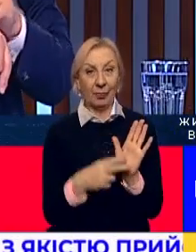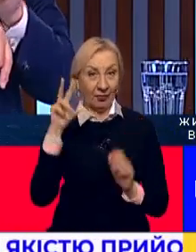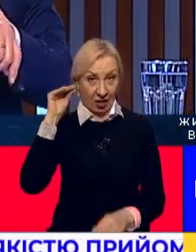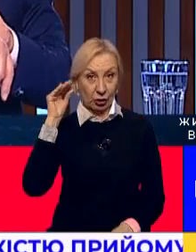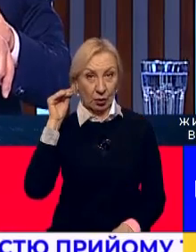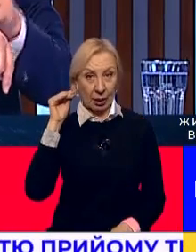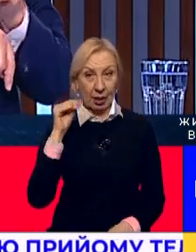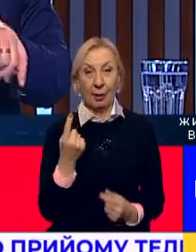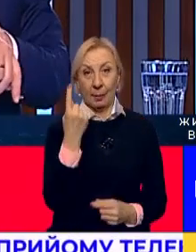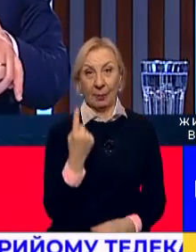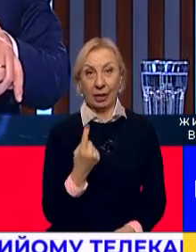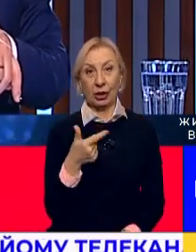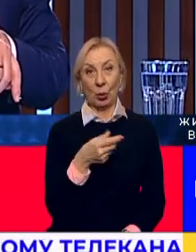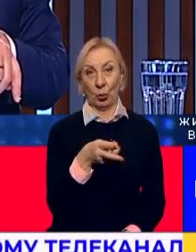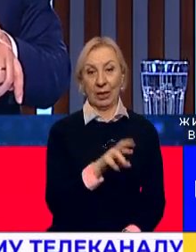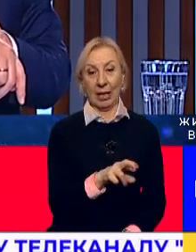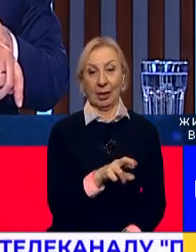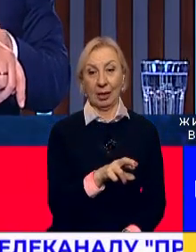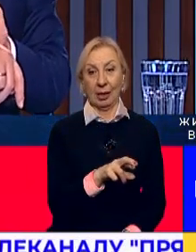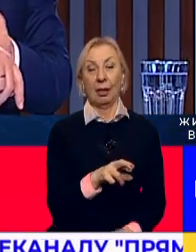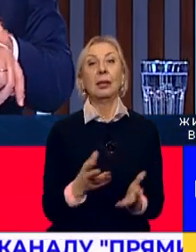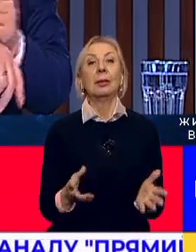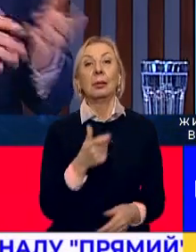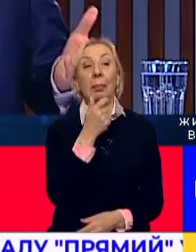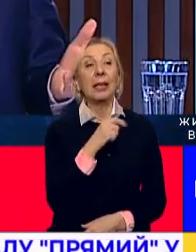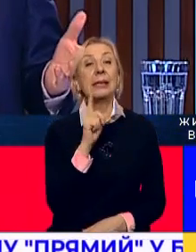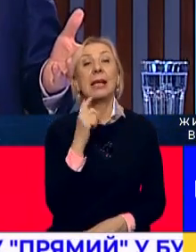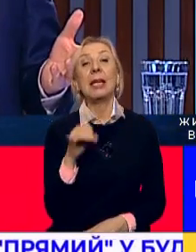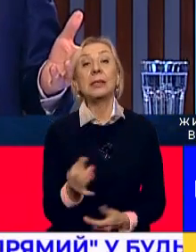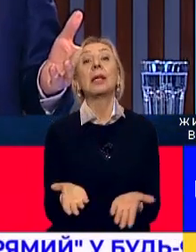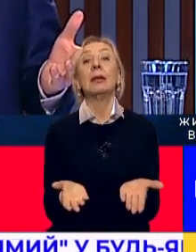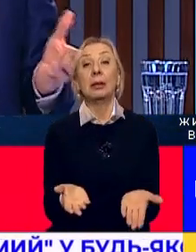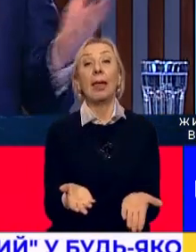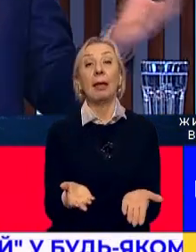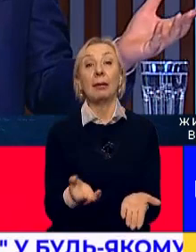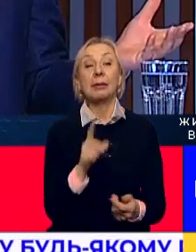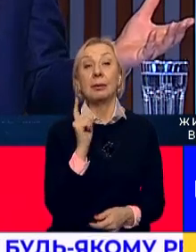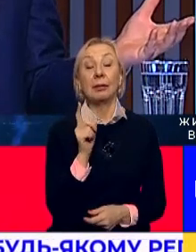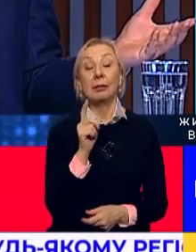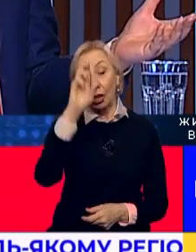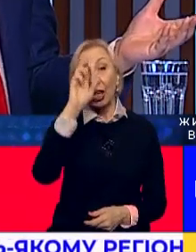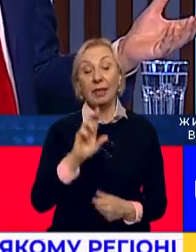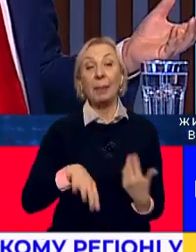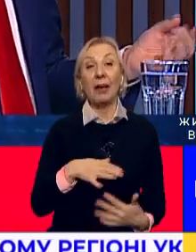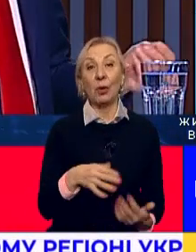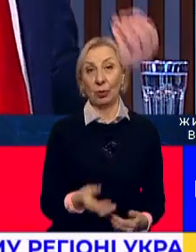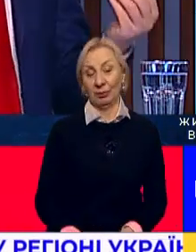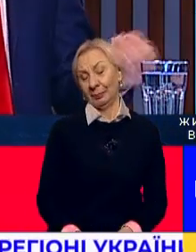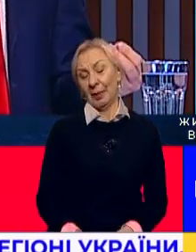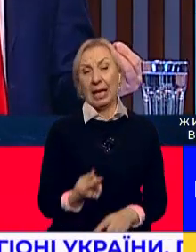вечора, 1 грудня 2021 року. Пане Зеленський, де державний переворот? Взагалі, це